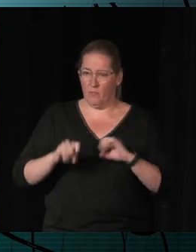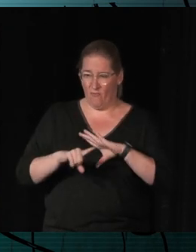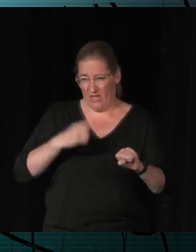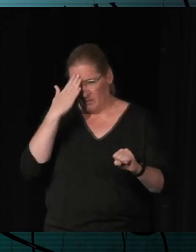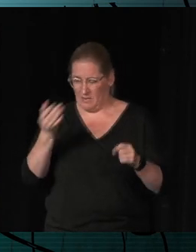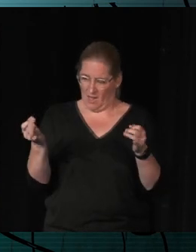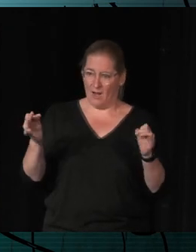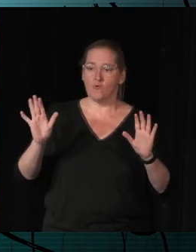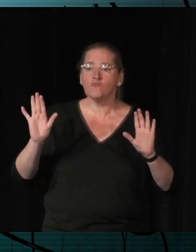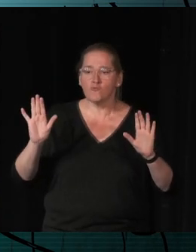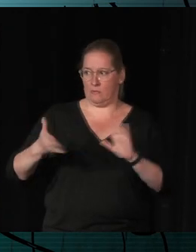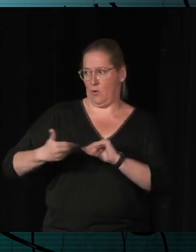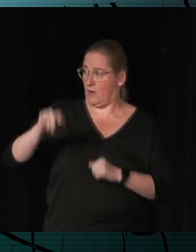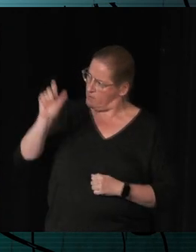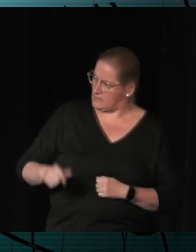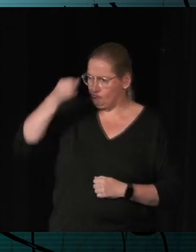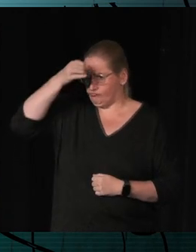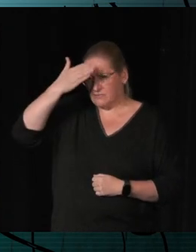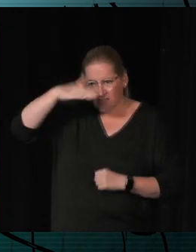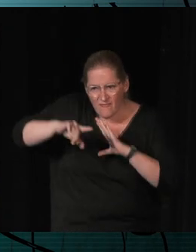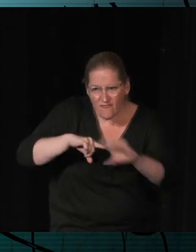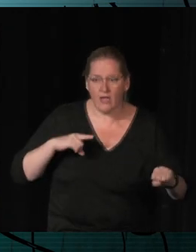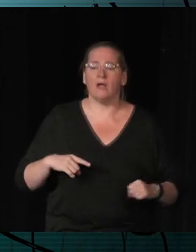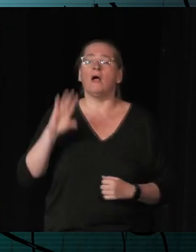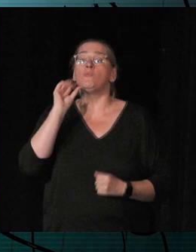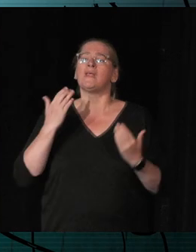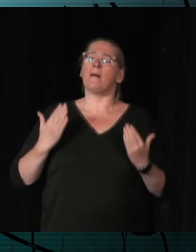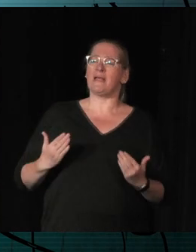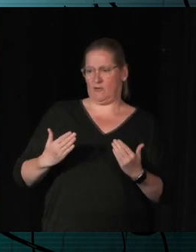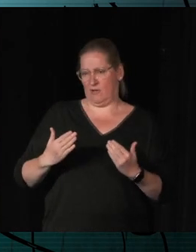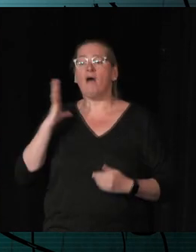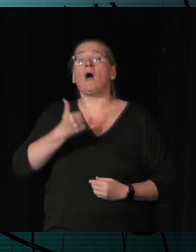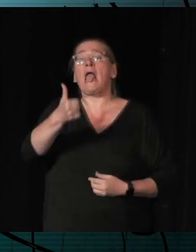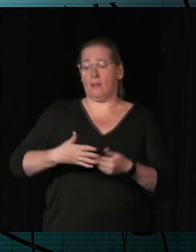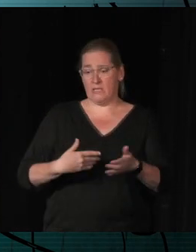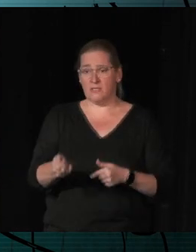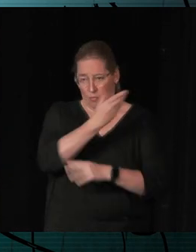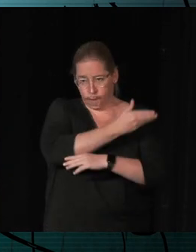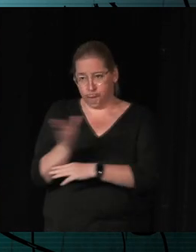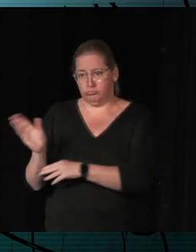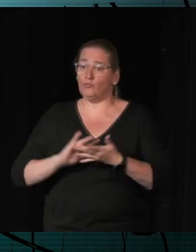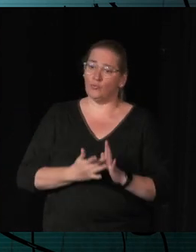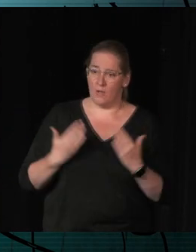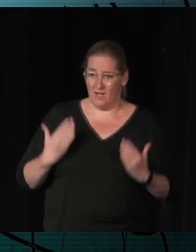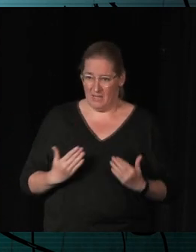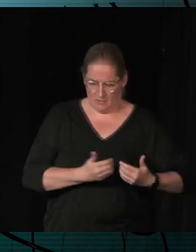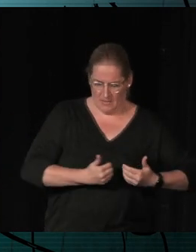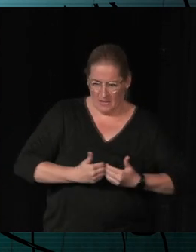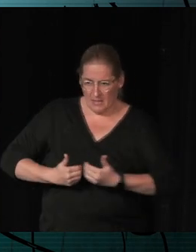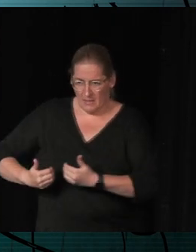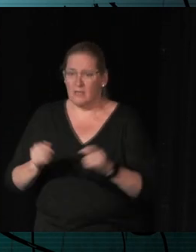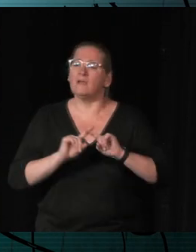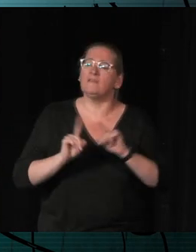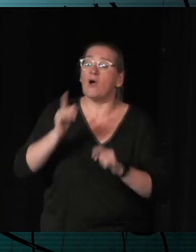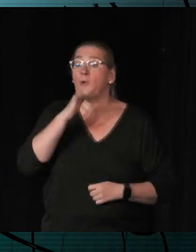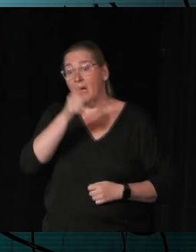c'est pour ça que les métiers dans les jeux vidéos ont évolué et qu'ils sont devenus ultra spécialisés parce qu'il y a tellement de qualités sur chaque domaine que on peut pas